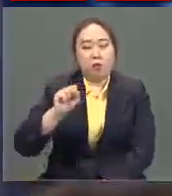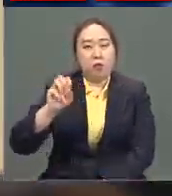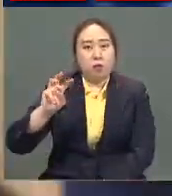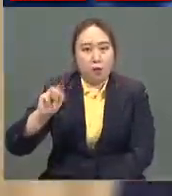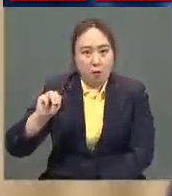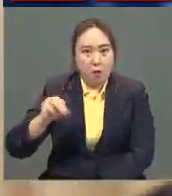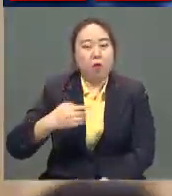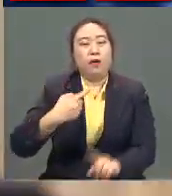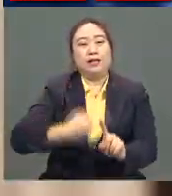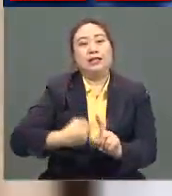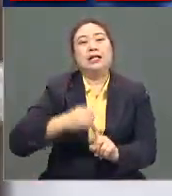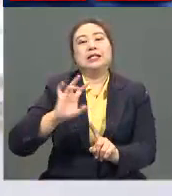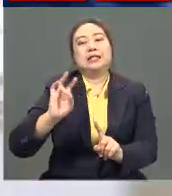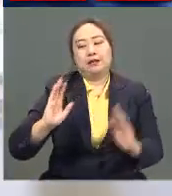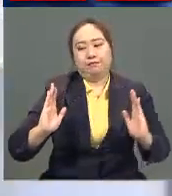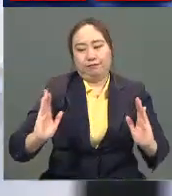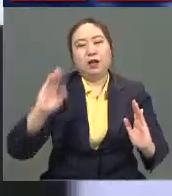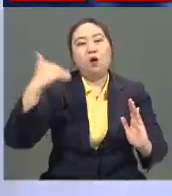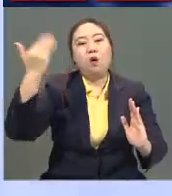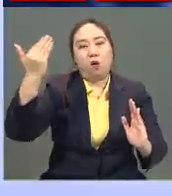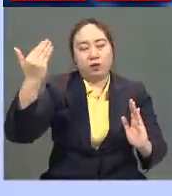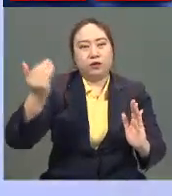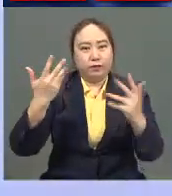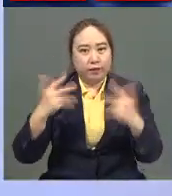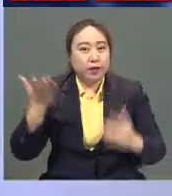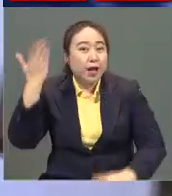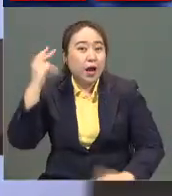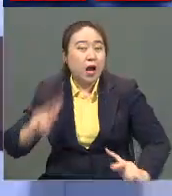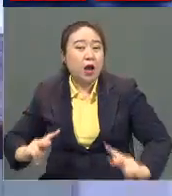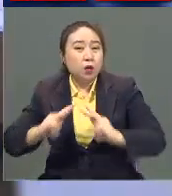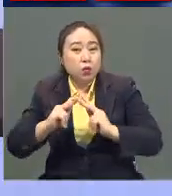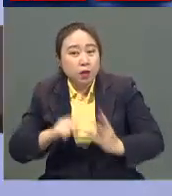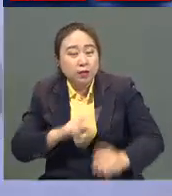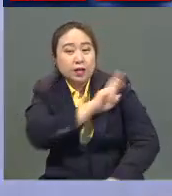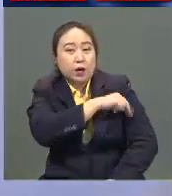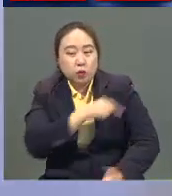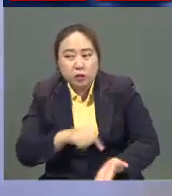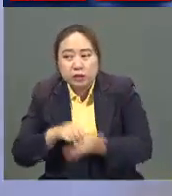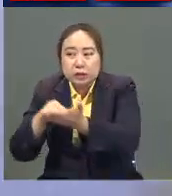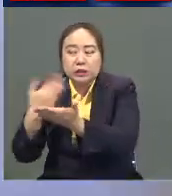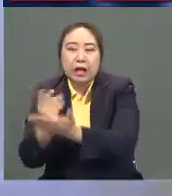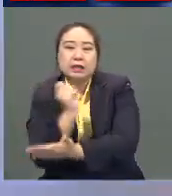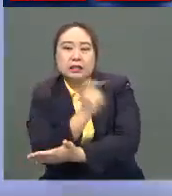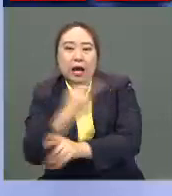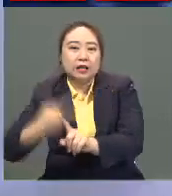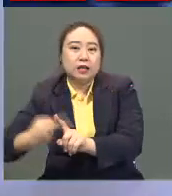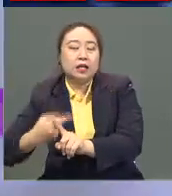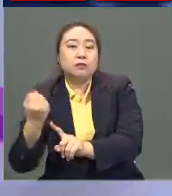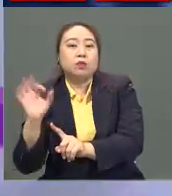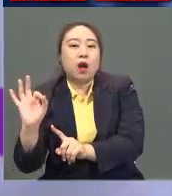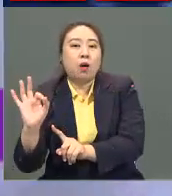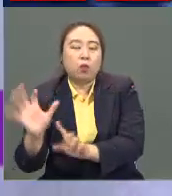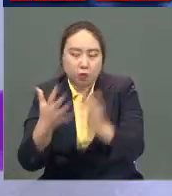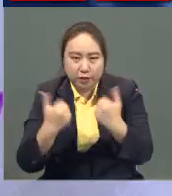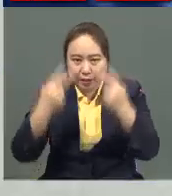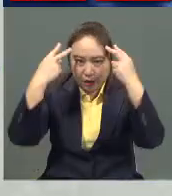าน7เดือนแรกก่อนหลังจากที่กระทรวงสาธารณสุขเสนอให้จ่ายเป็นเวลา19เดือนเรื่องนี้พลเอกประยุทธ์จันทร์โอชานายกรัฐม